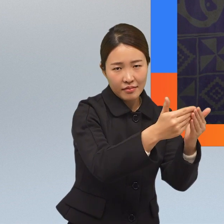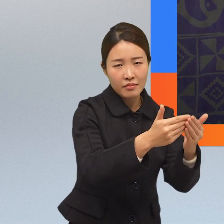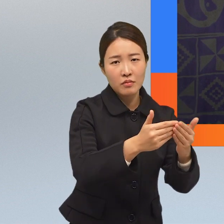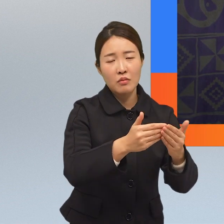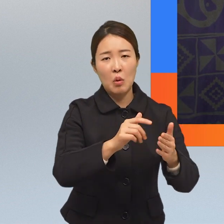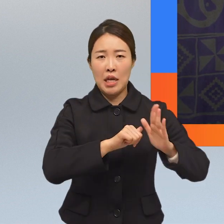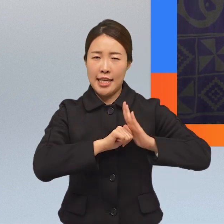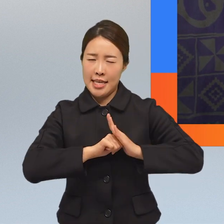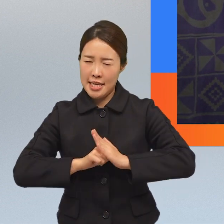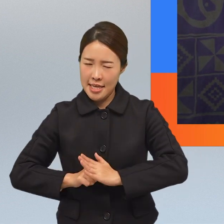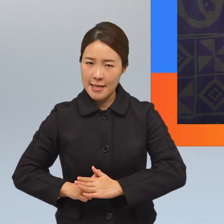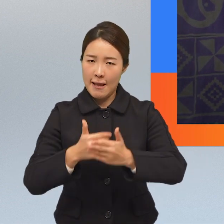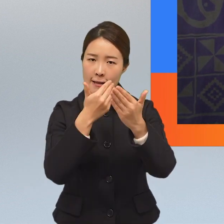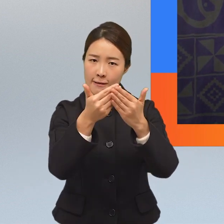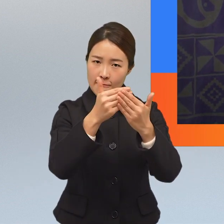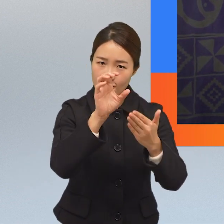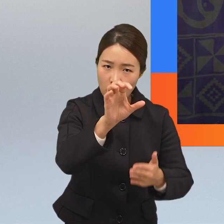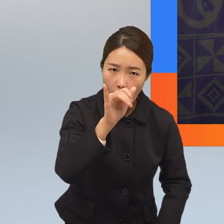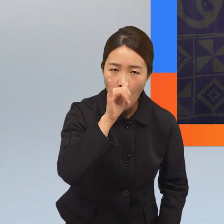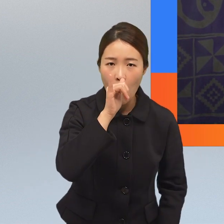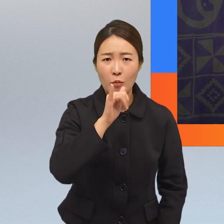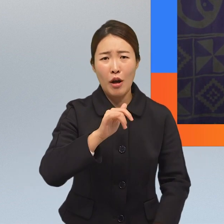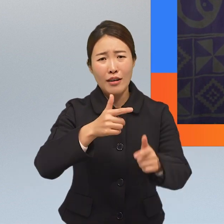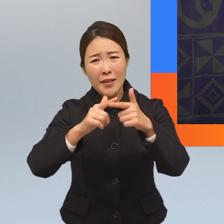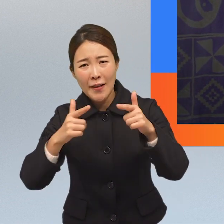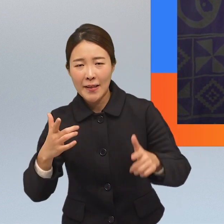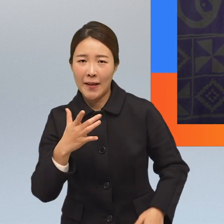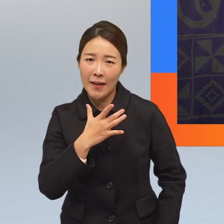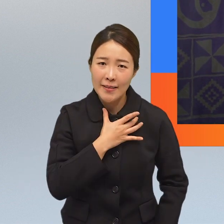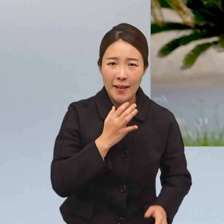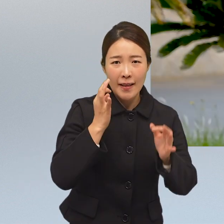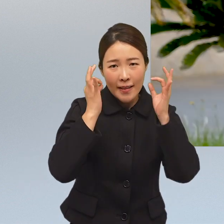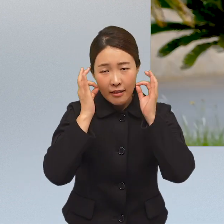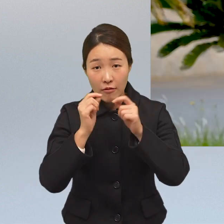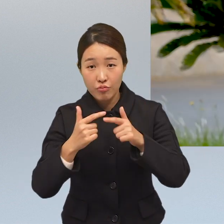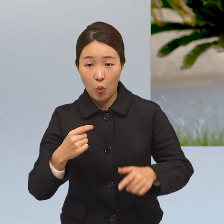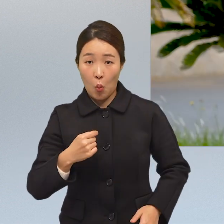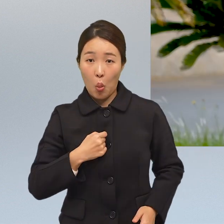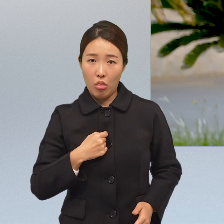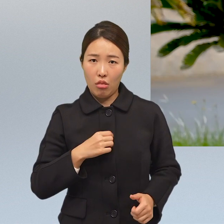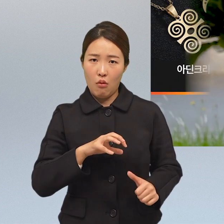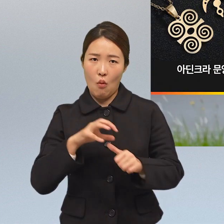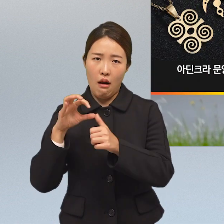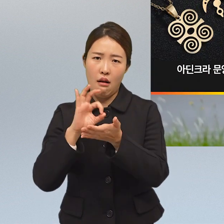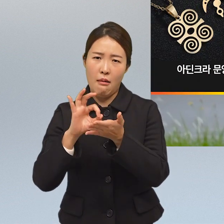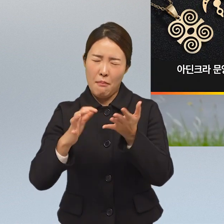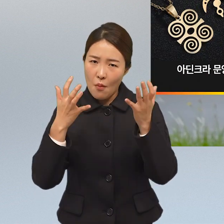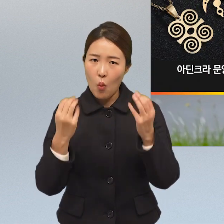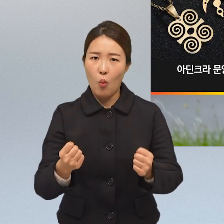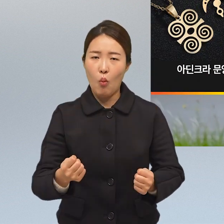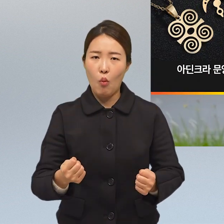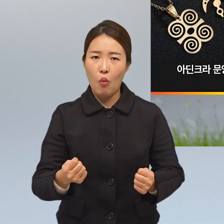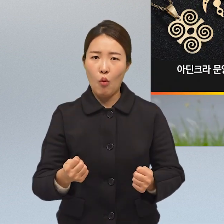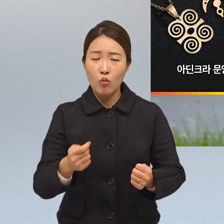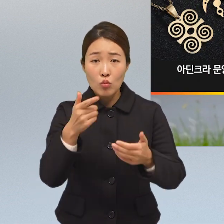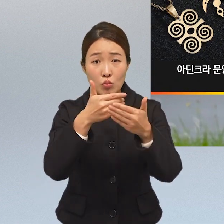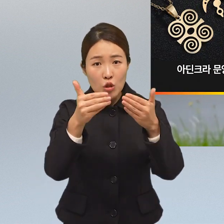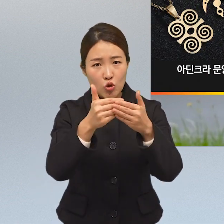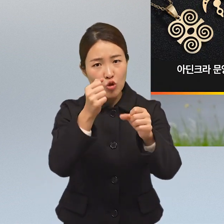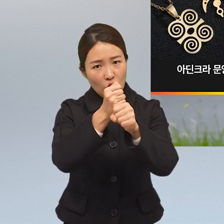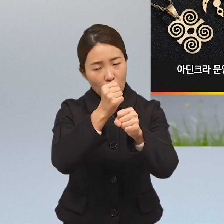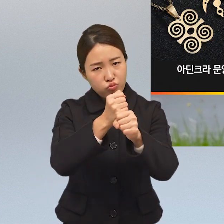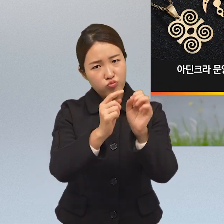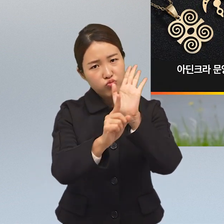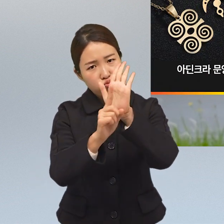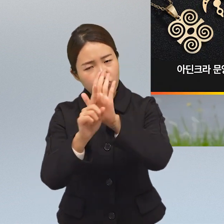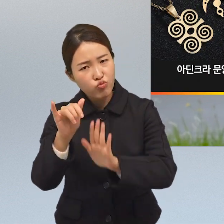어떤 것들은 인내심을 의미하고 여러 가지 액세서리나 또는 의상에도 활용이 되고 또 미술 작품에도